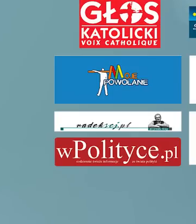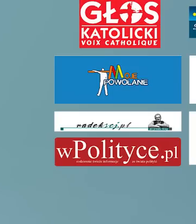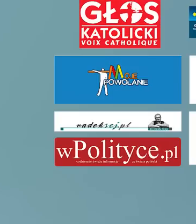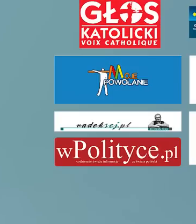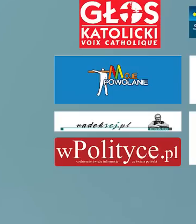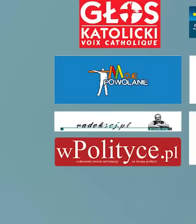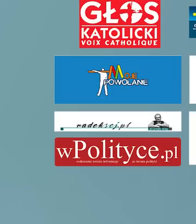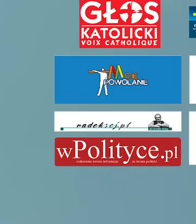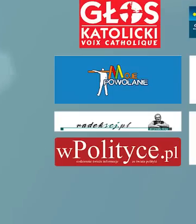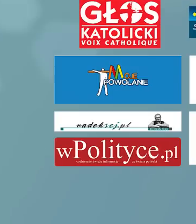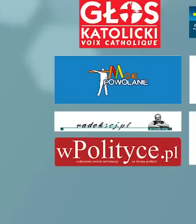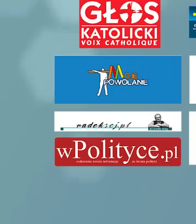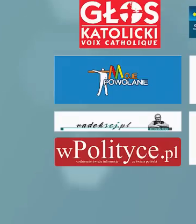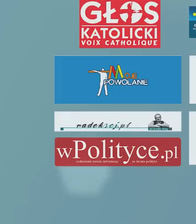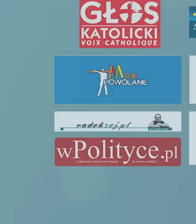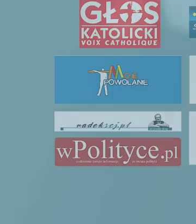Chrystus